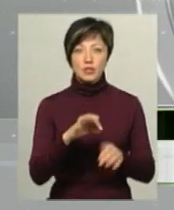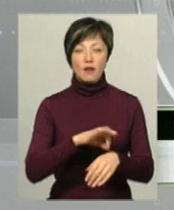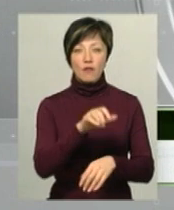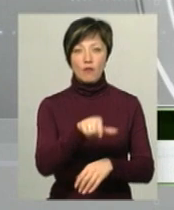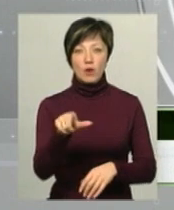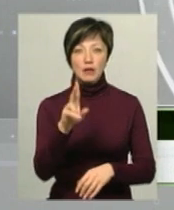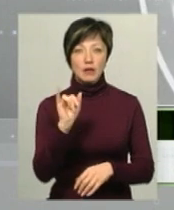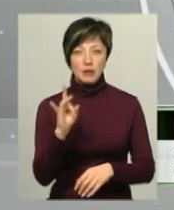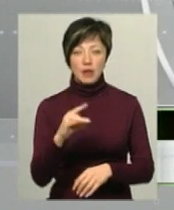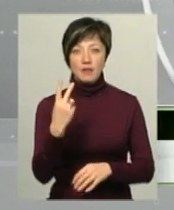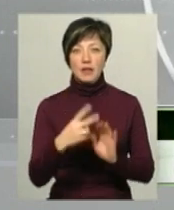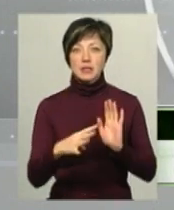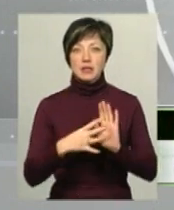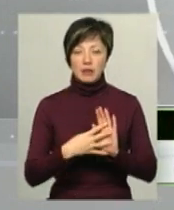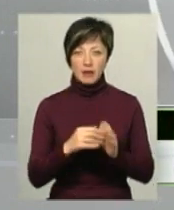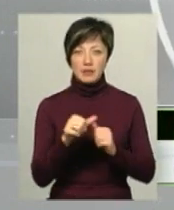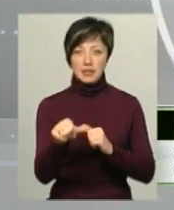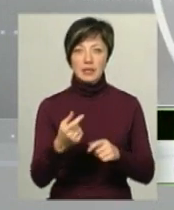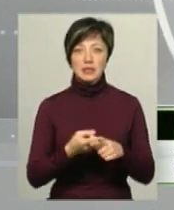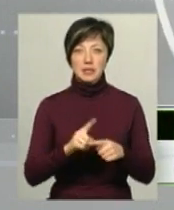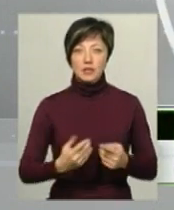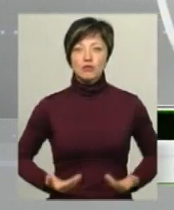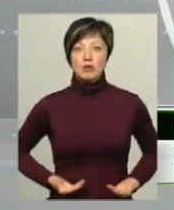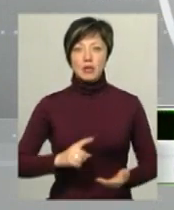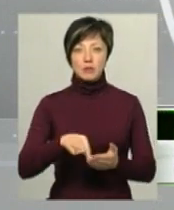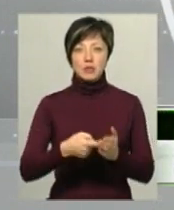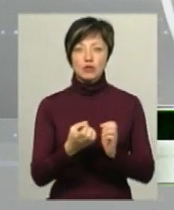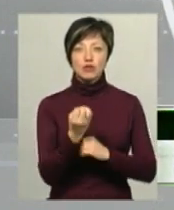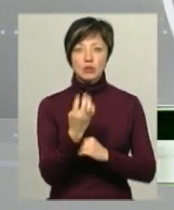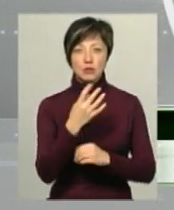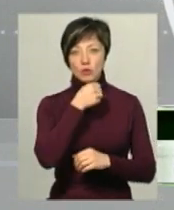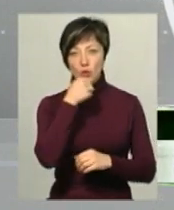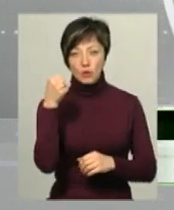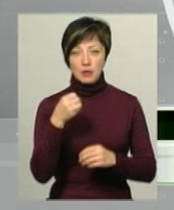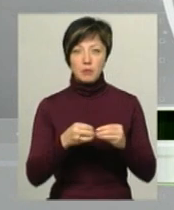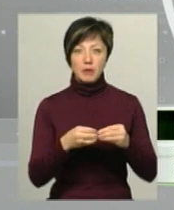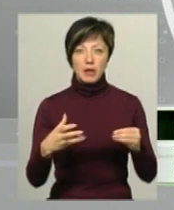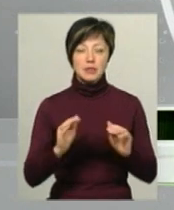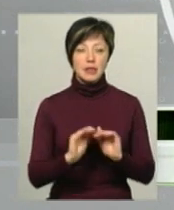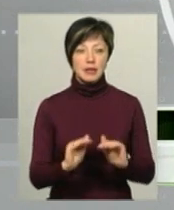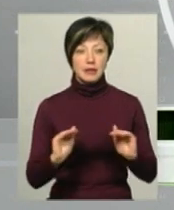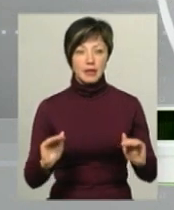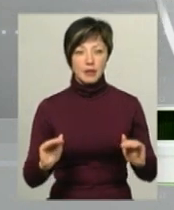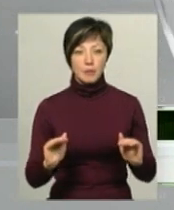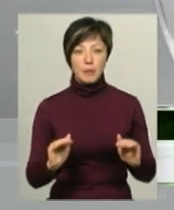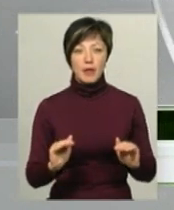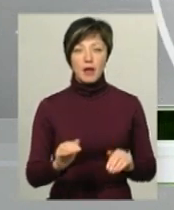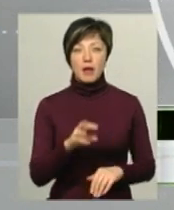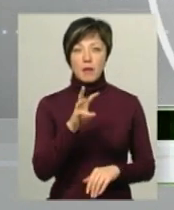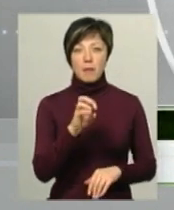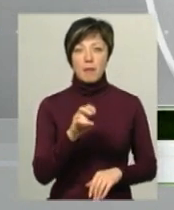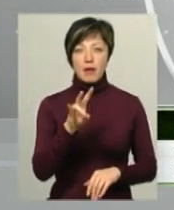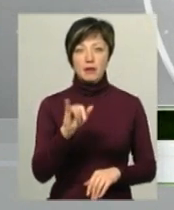на кір. 29 з них – це жителі міста, 14 дорослих і 15 дітей. Мінінгіти